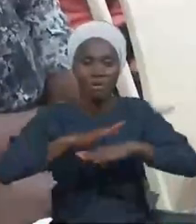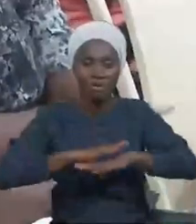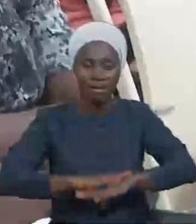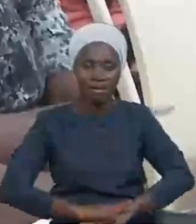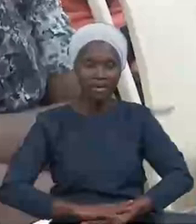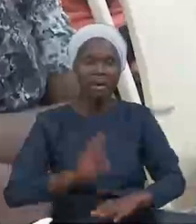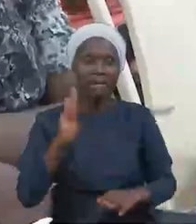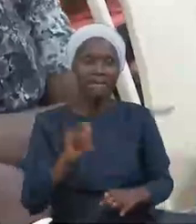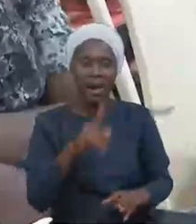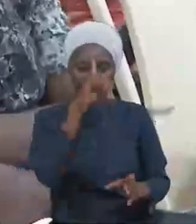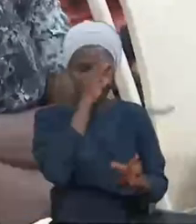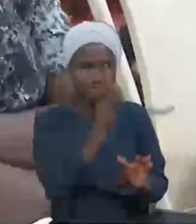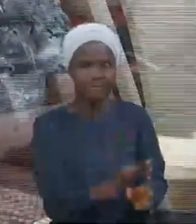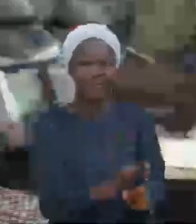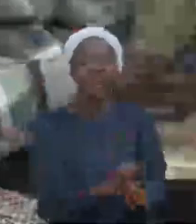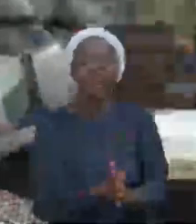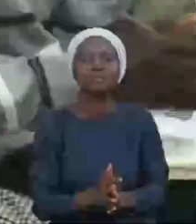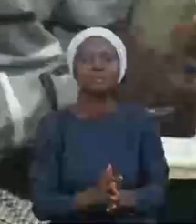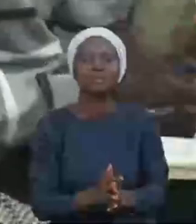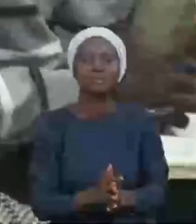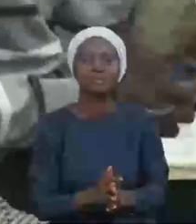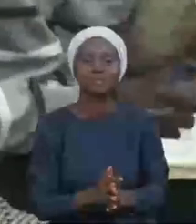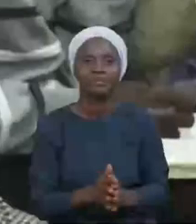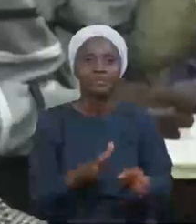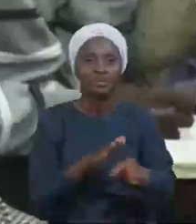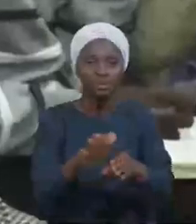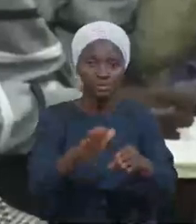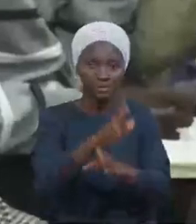L'accomplissement est venu pour ta vie. Gloire à Dieu!